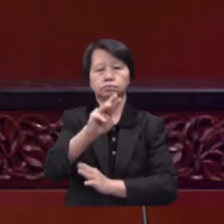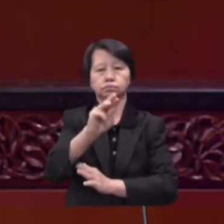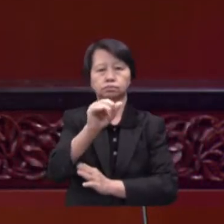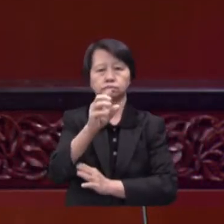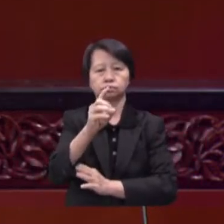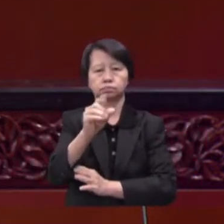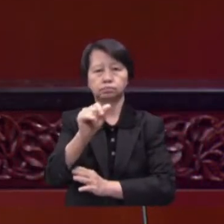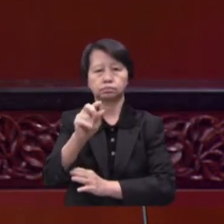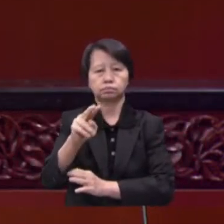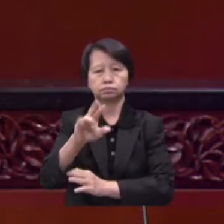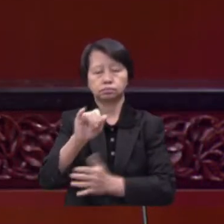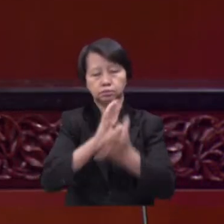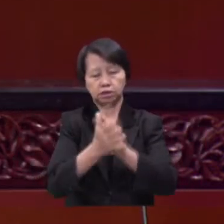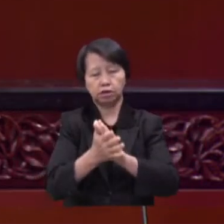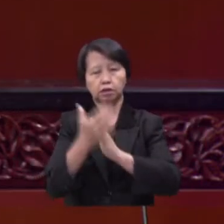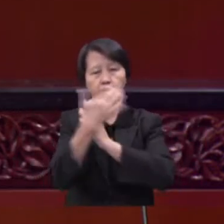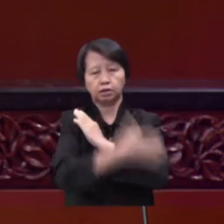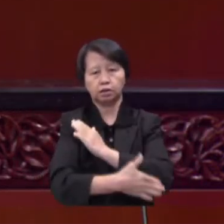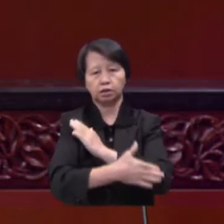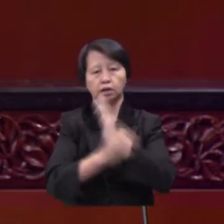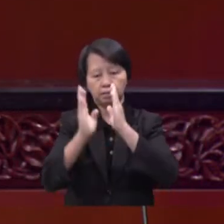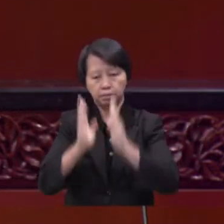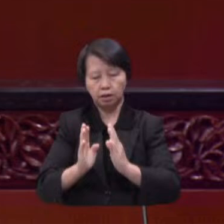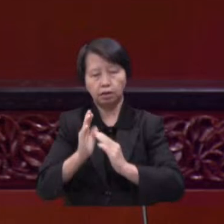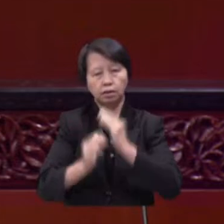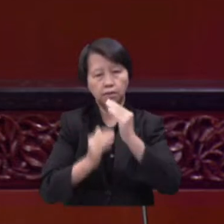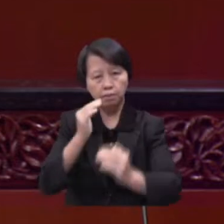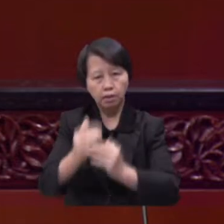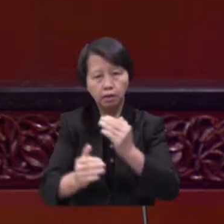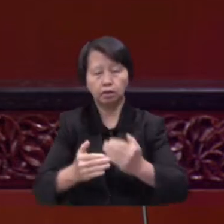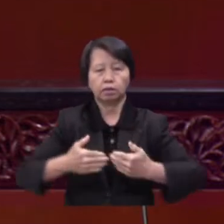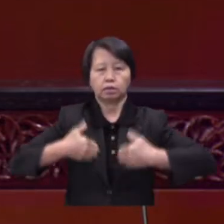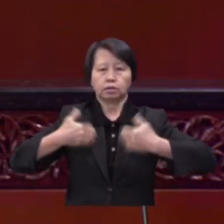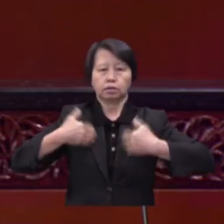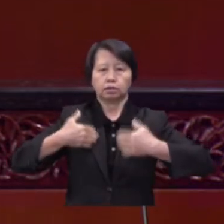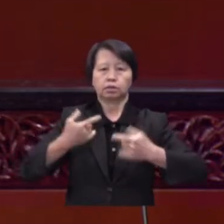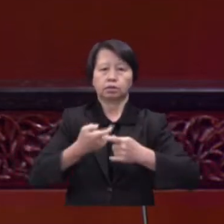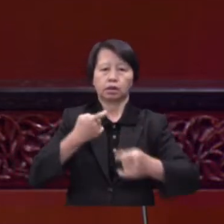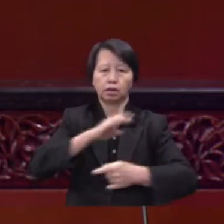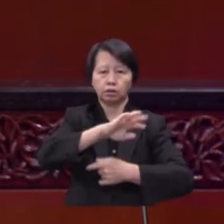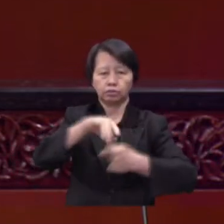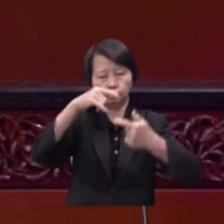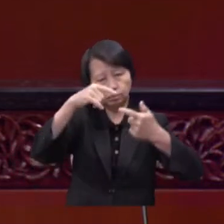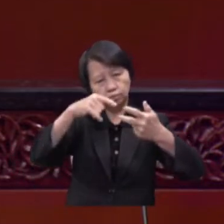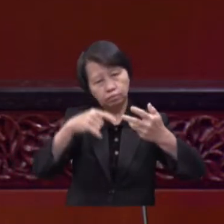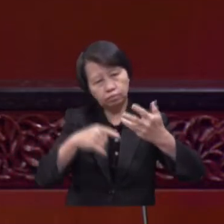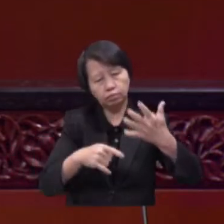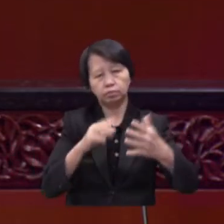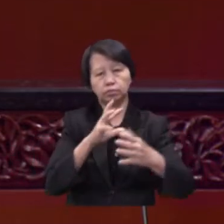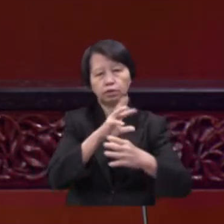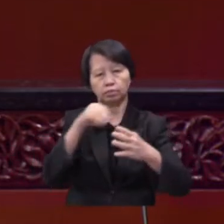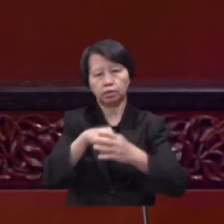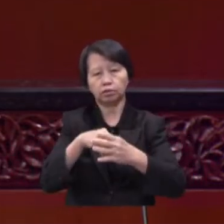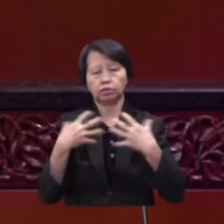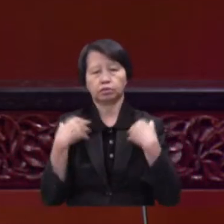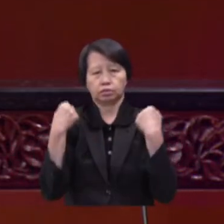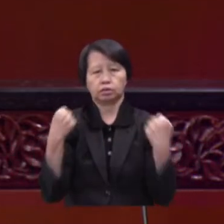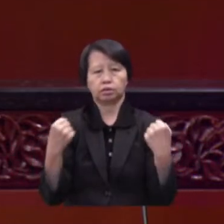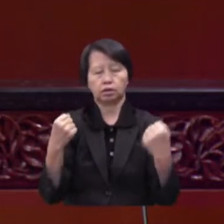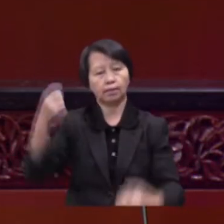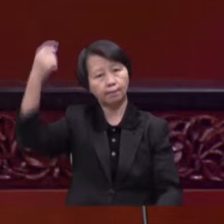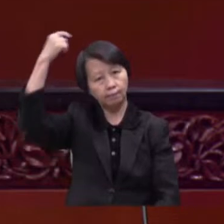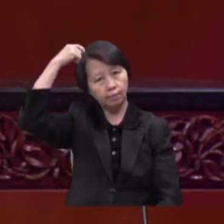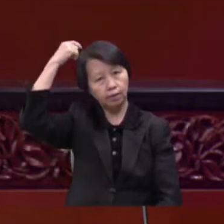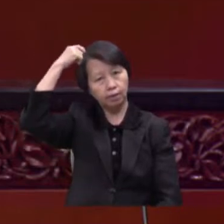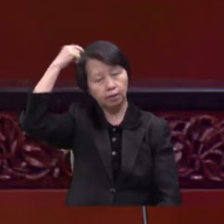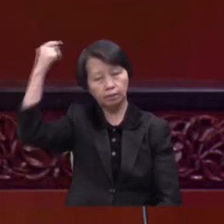menuju sebuah negara bangsa yang maju dan sejahtera daripada semua aspek termasuk kesehatan mental